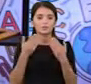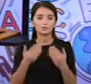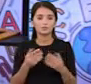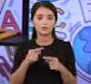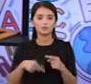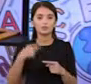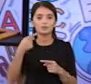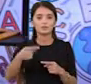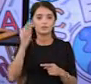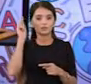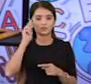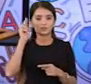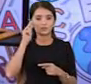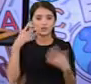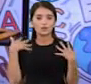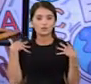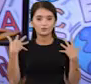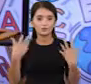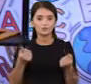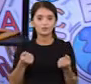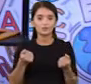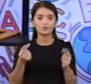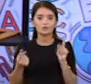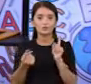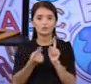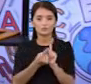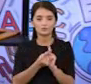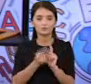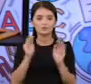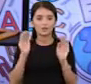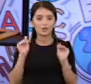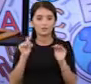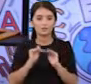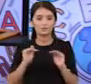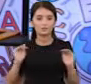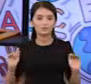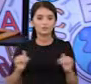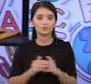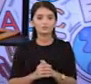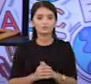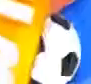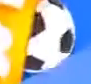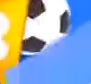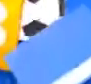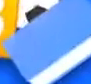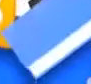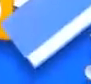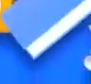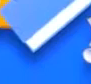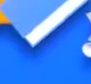Sizlar bilan keyingi darslarda sog'-omonlikda ko'rishguncha xayr bolajonlar.